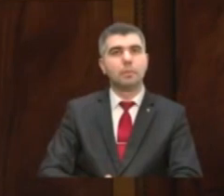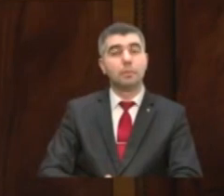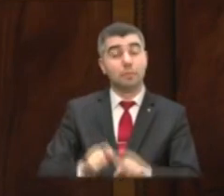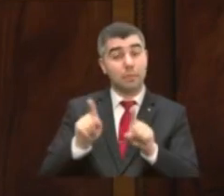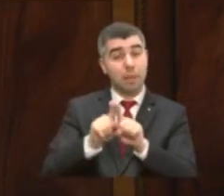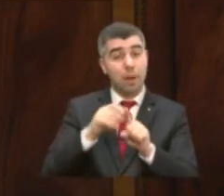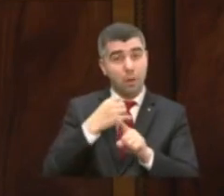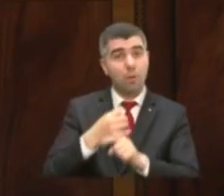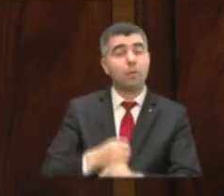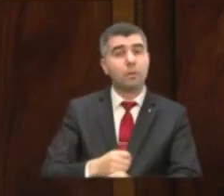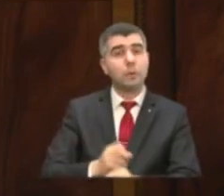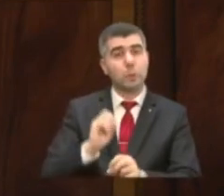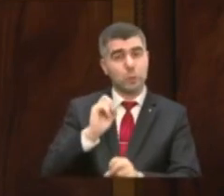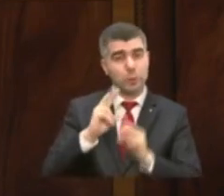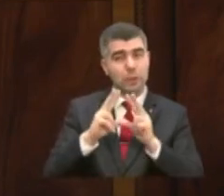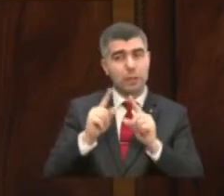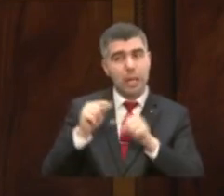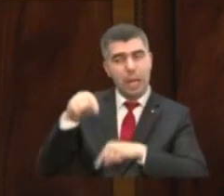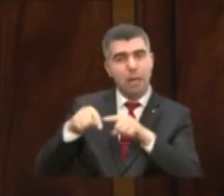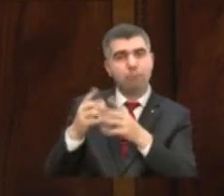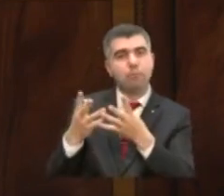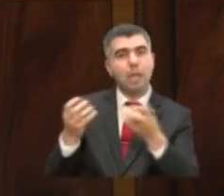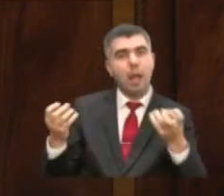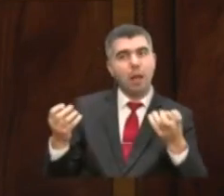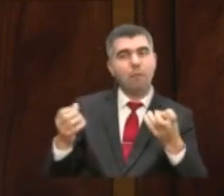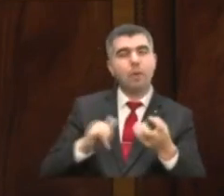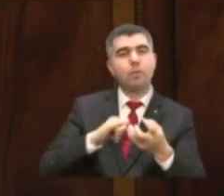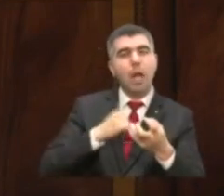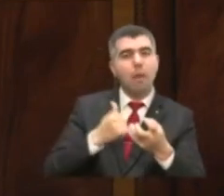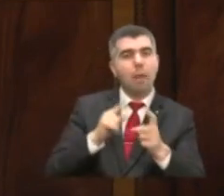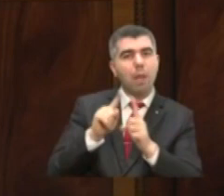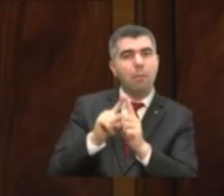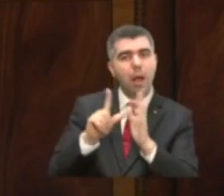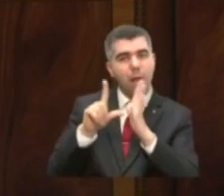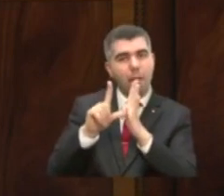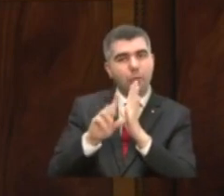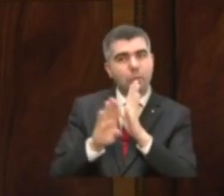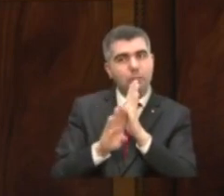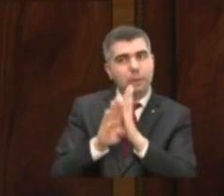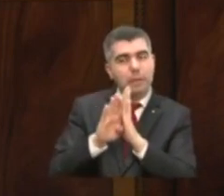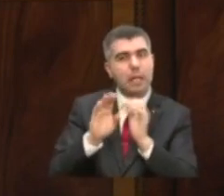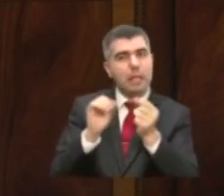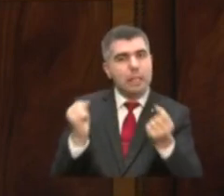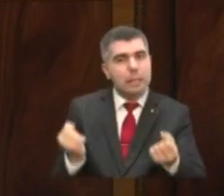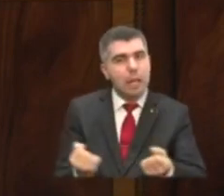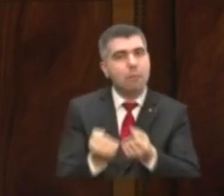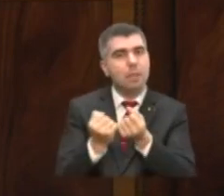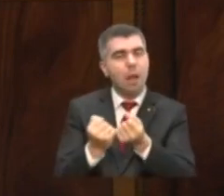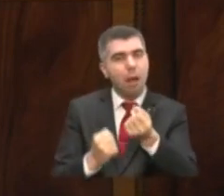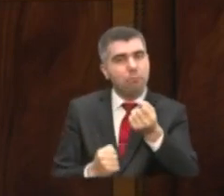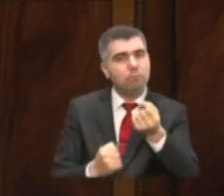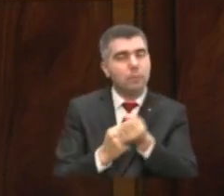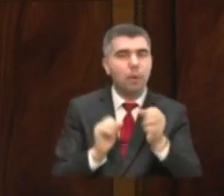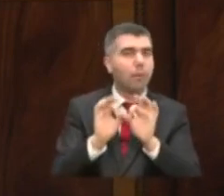باعتباره يهم فئة مجتمعية عريضة لم تنل حقها من التنمية والثروة